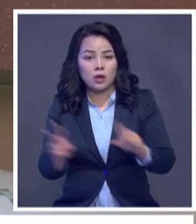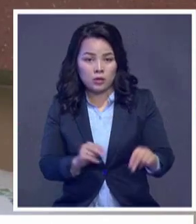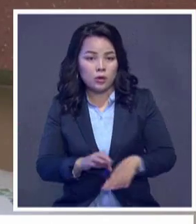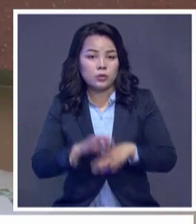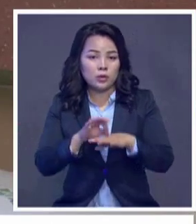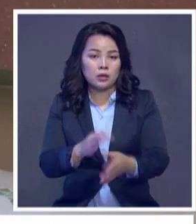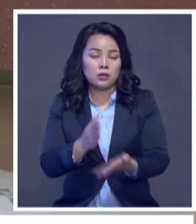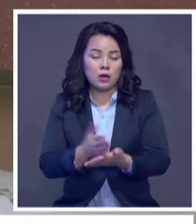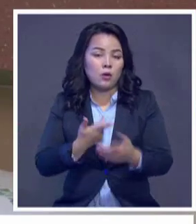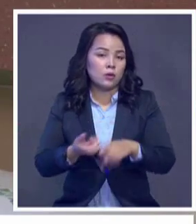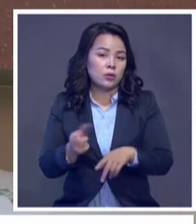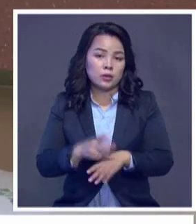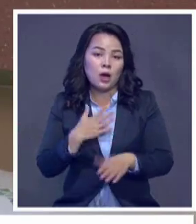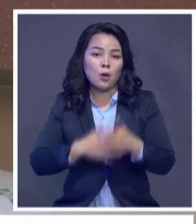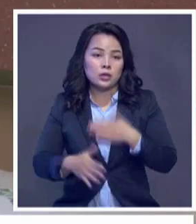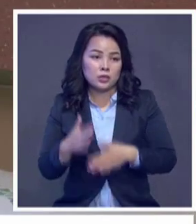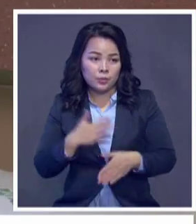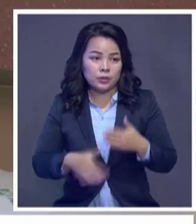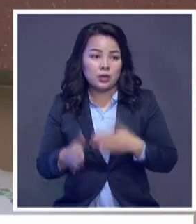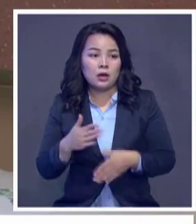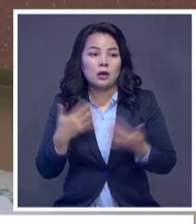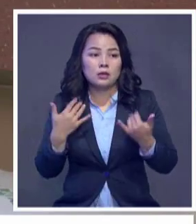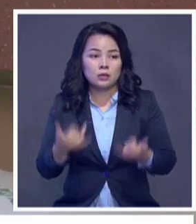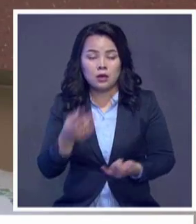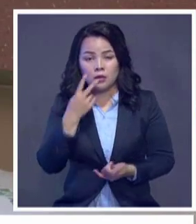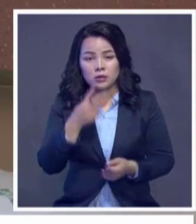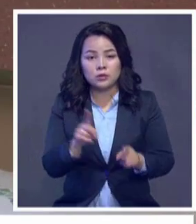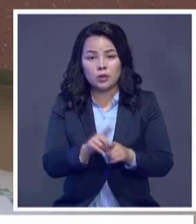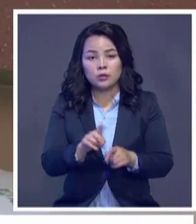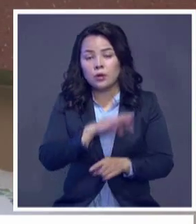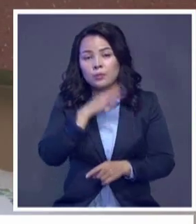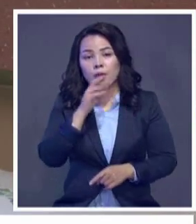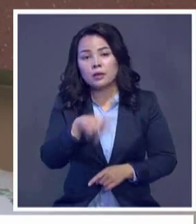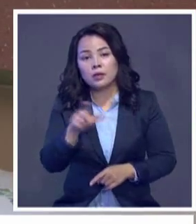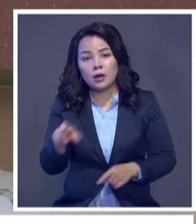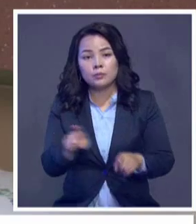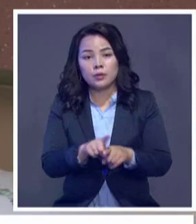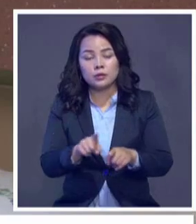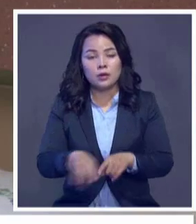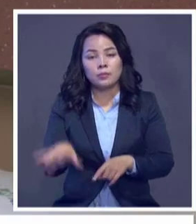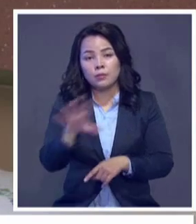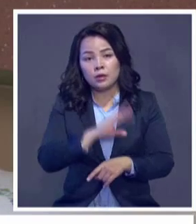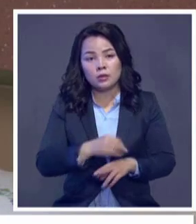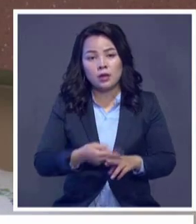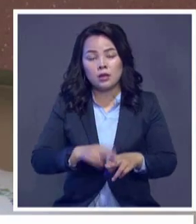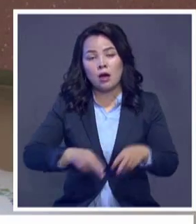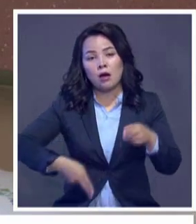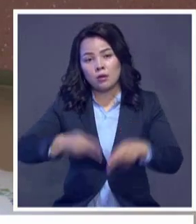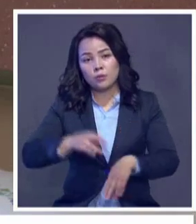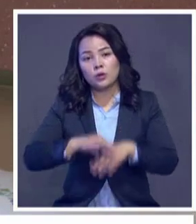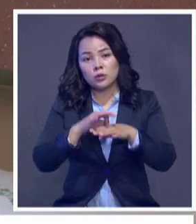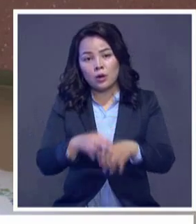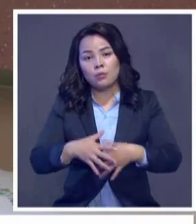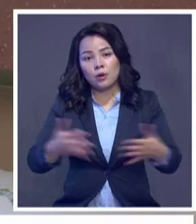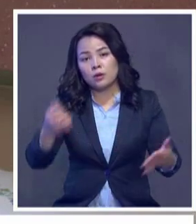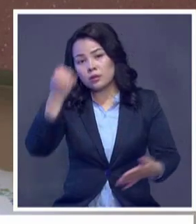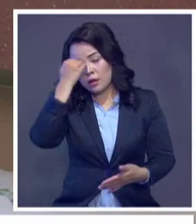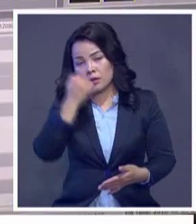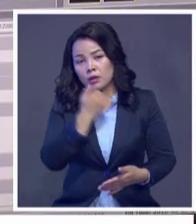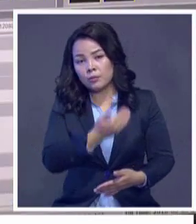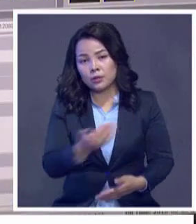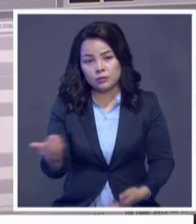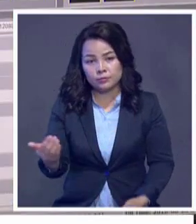өткеніне қуаныштымын. Осы көмектесіп жатқан адамдардың бәріне қуаныштымын операциясына. Рахметімді